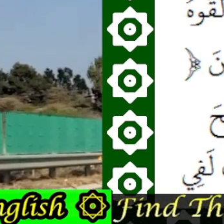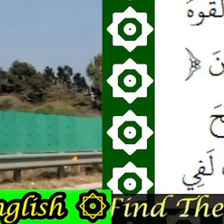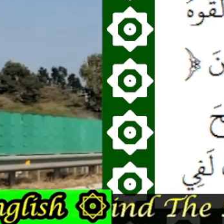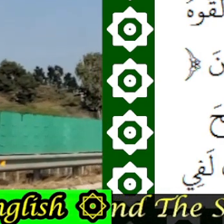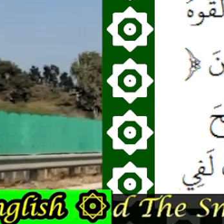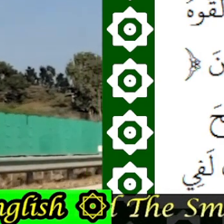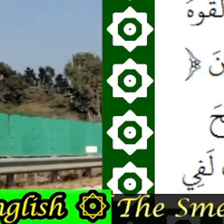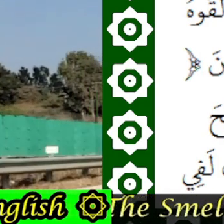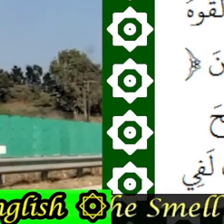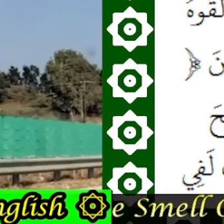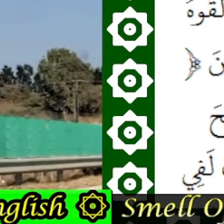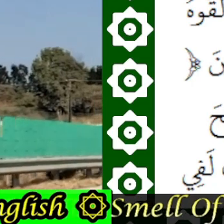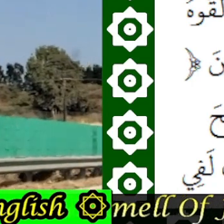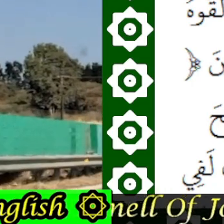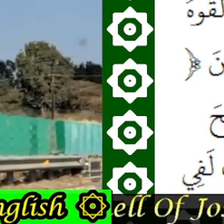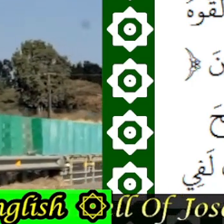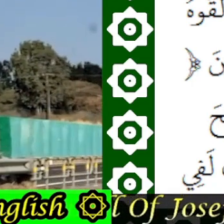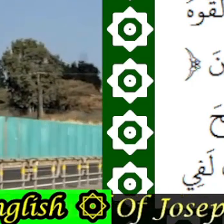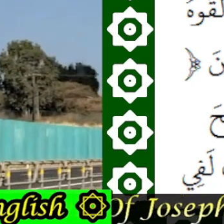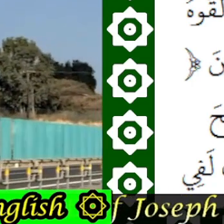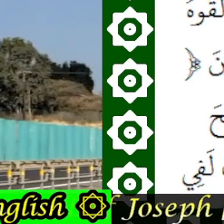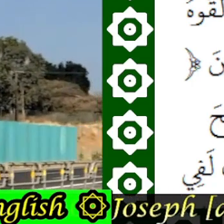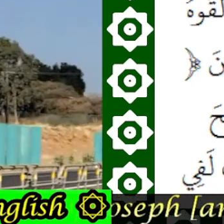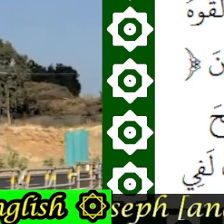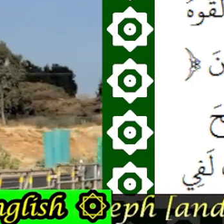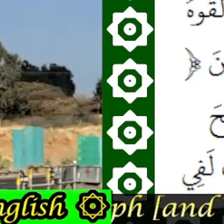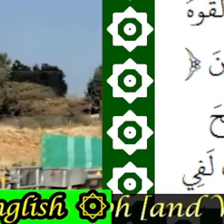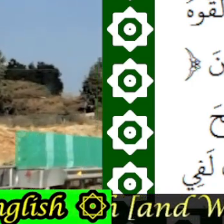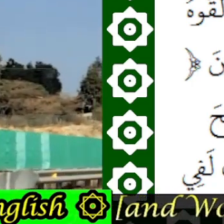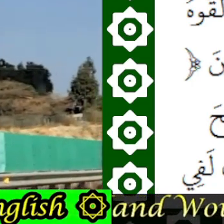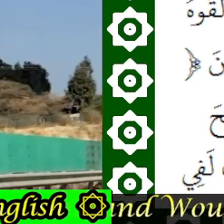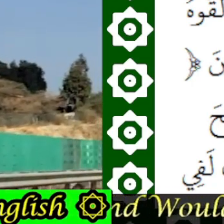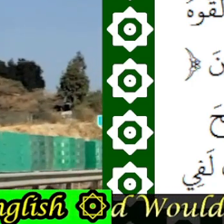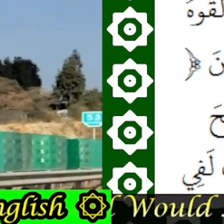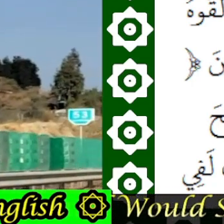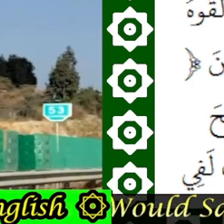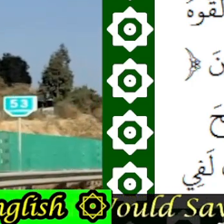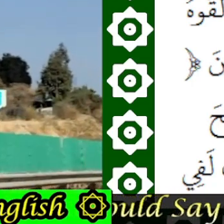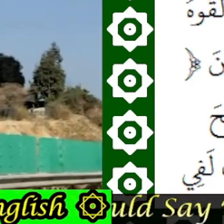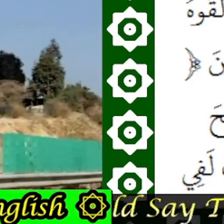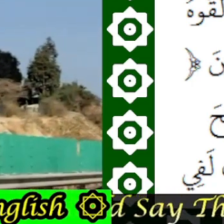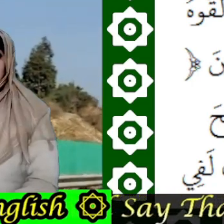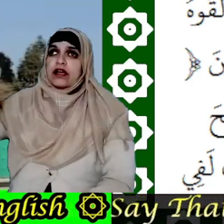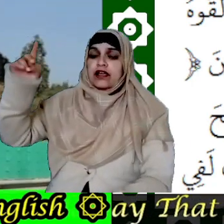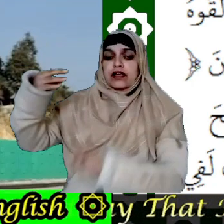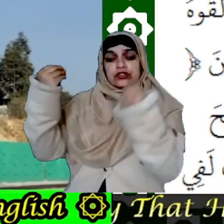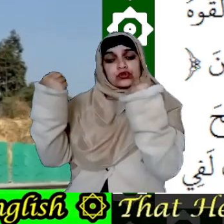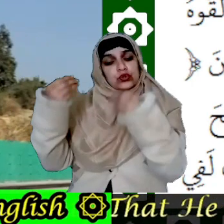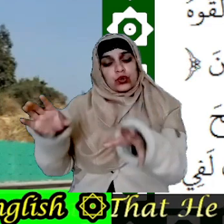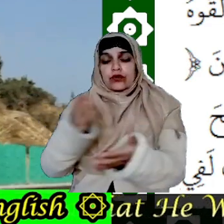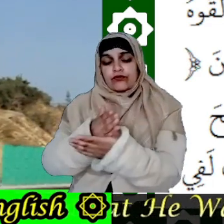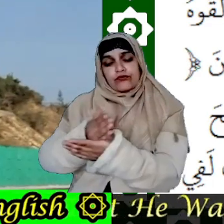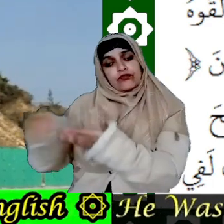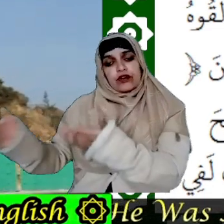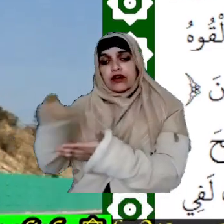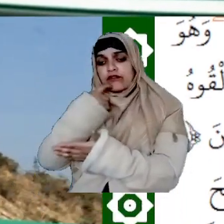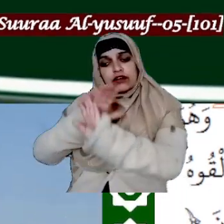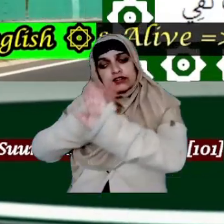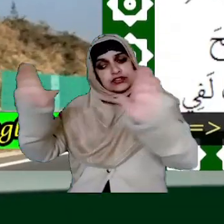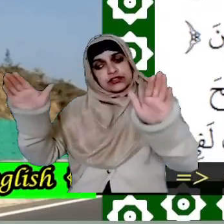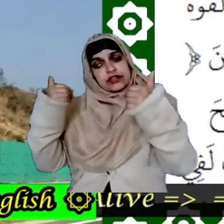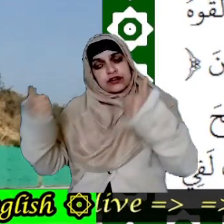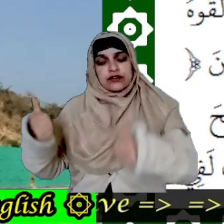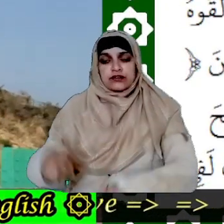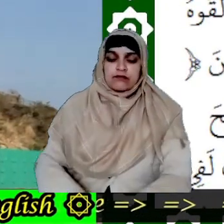على وجه أبي يأتي بصيرا واتوني بأهلكم